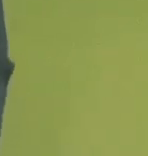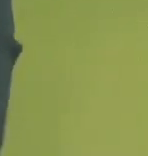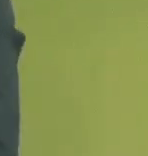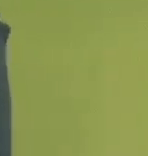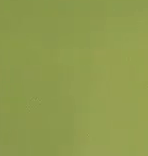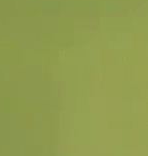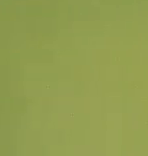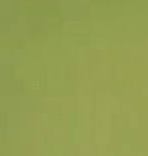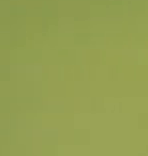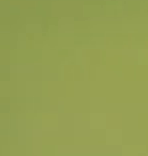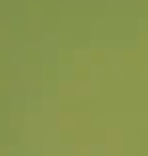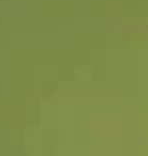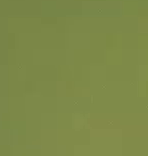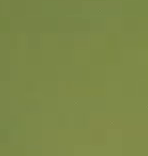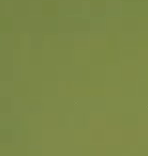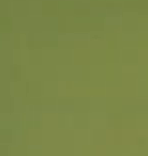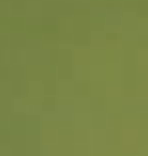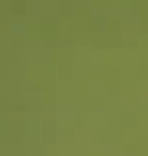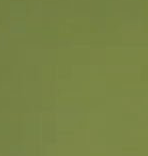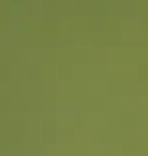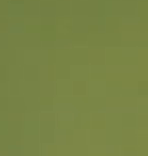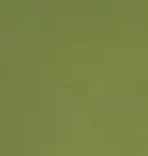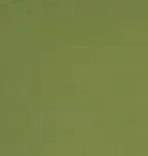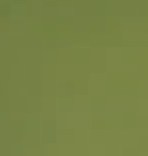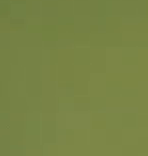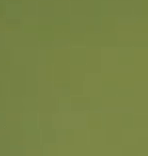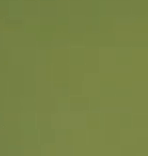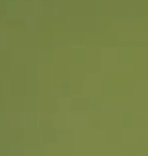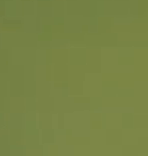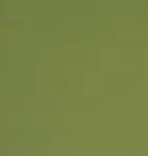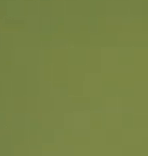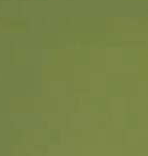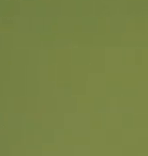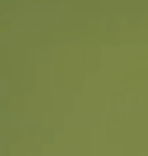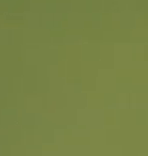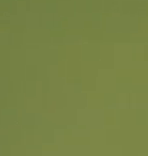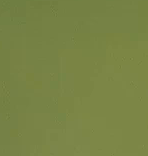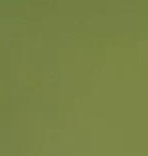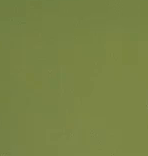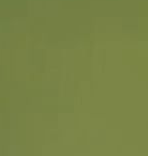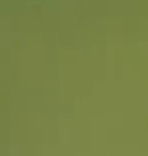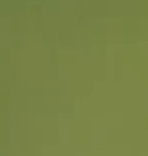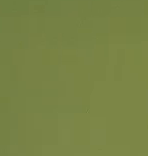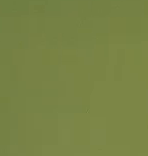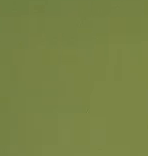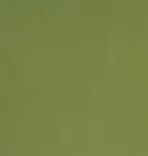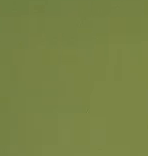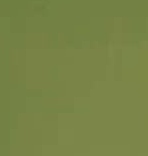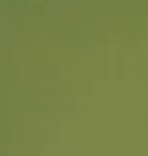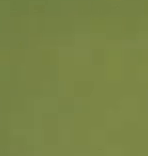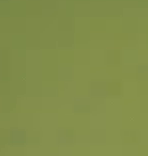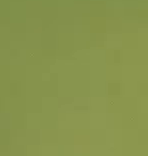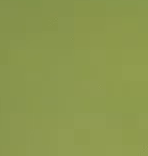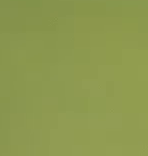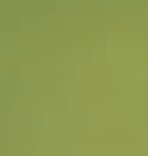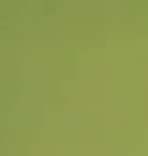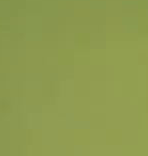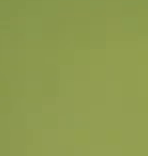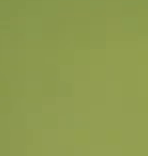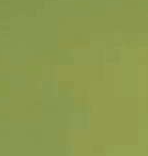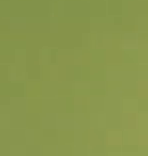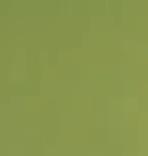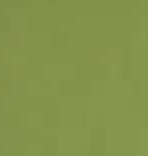ganz klar ist bei den Grünen. Und ganz viele Parallelen, die auch zu der Behindertenrechtskonvention vorhanden sind. Zum Beispiel